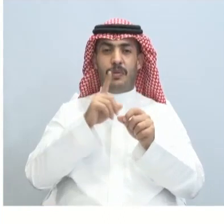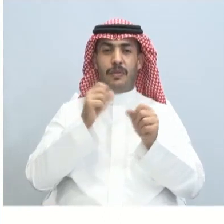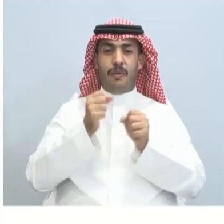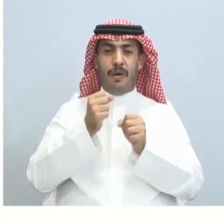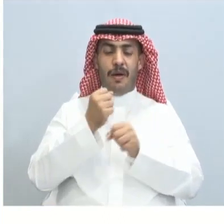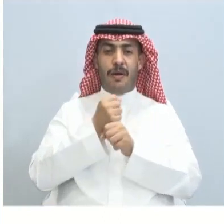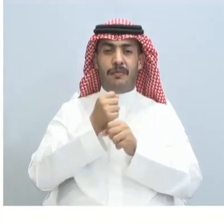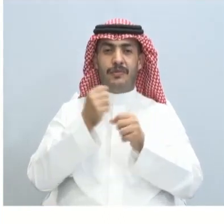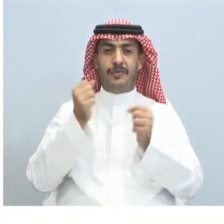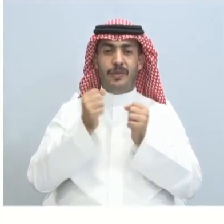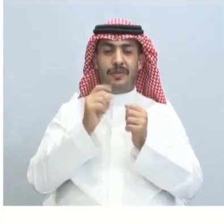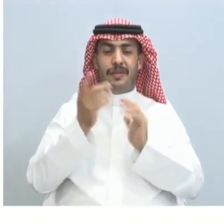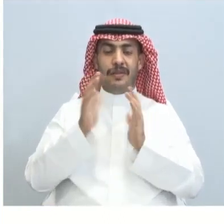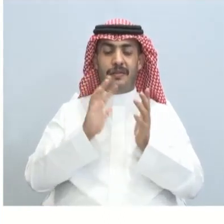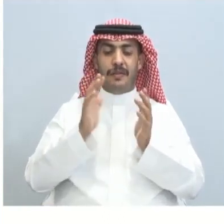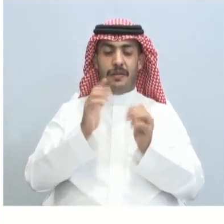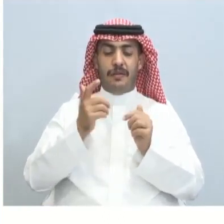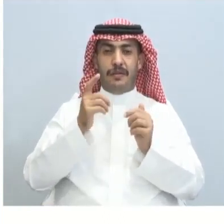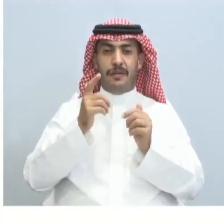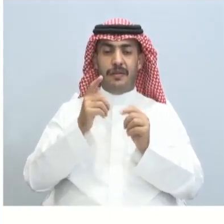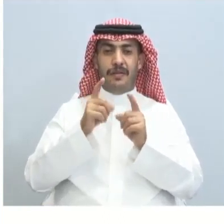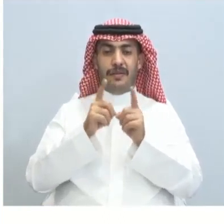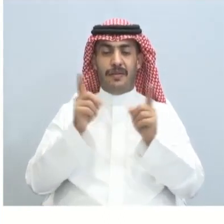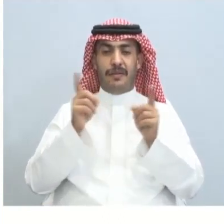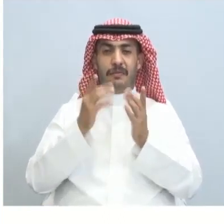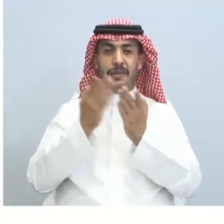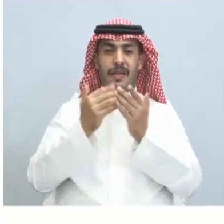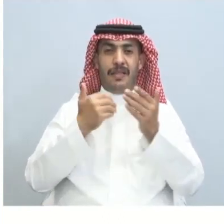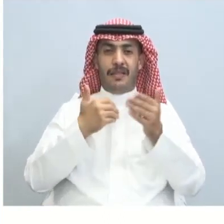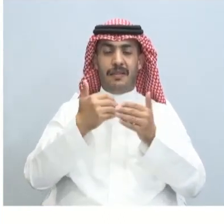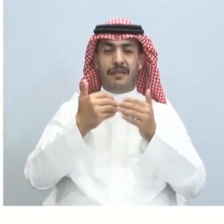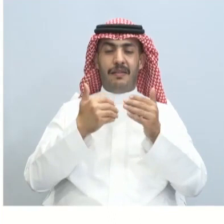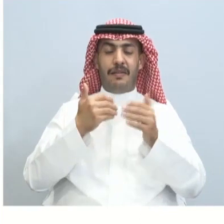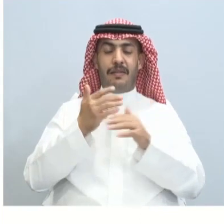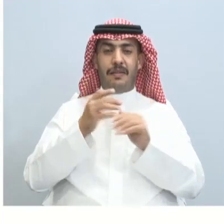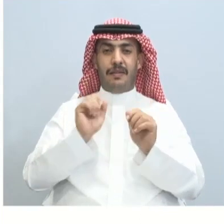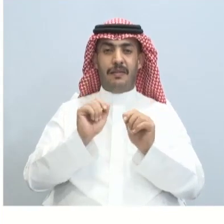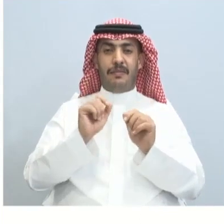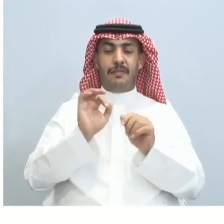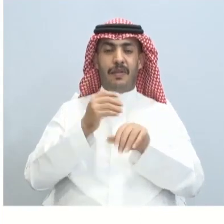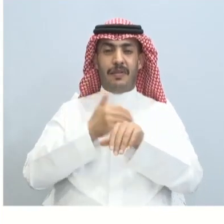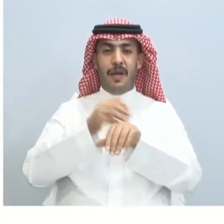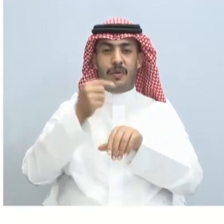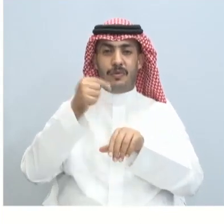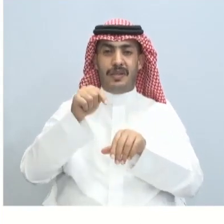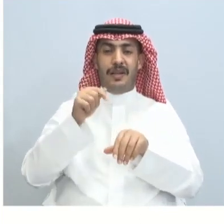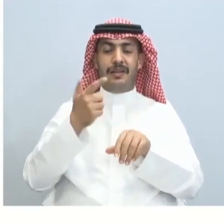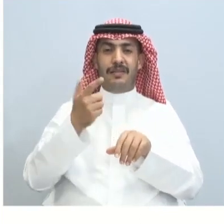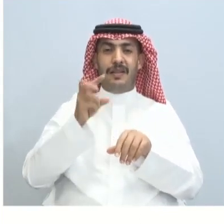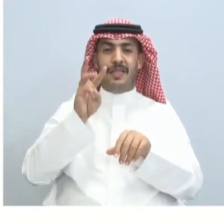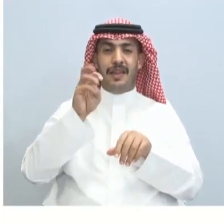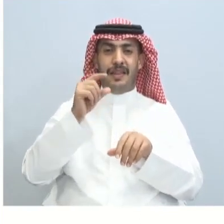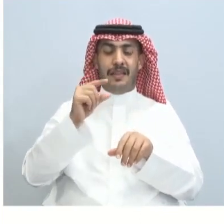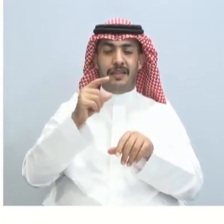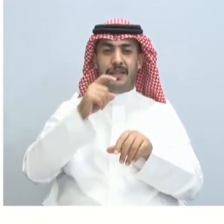او قد يكون هنالك لبس فبتالي قد تبدا مدارس ومدارس تتاخر مدارس قد تقدم نصف ساعه مدارس قد تقدم ساعه